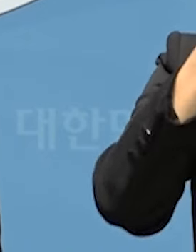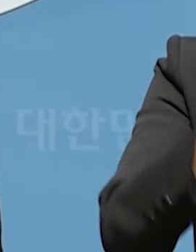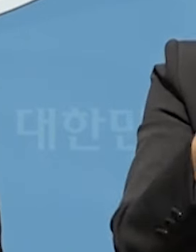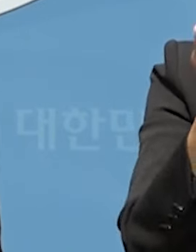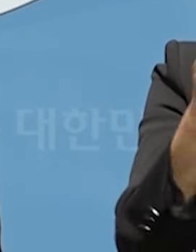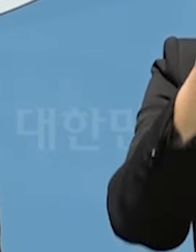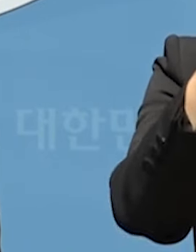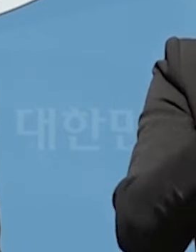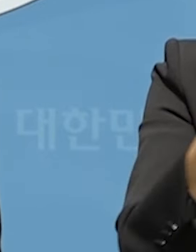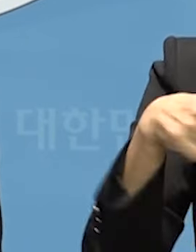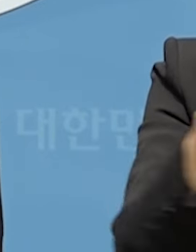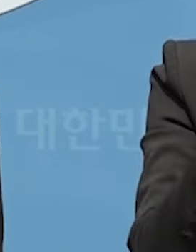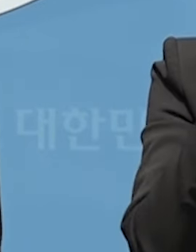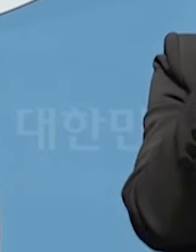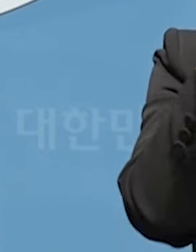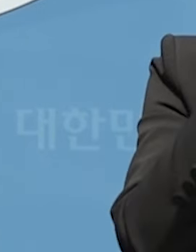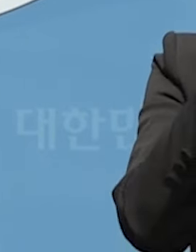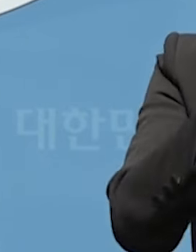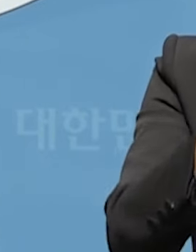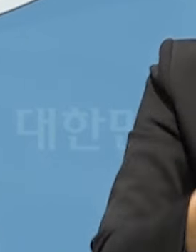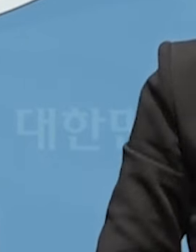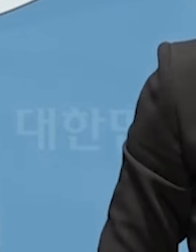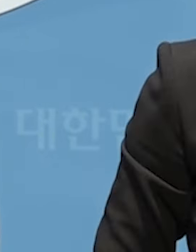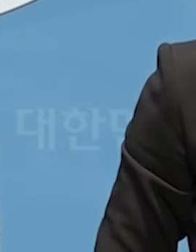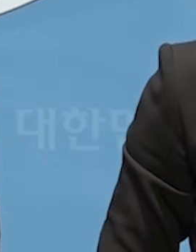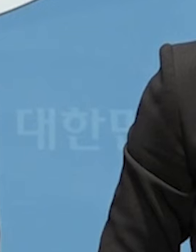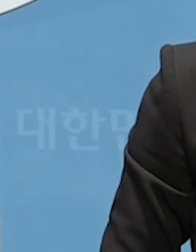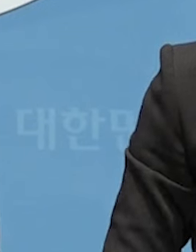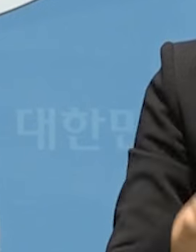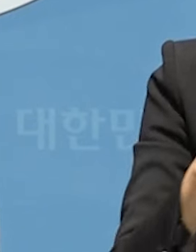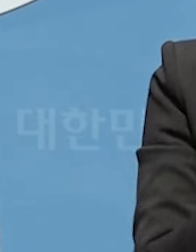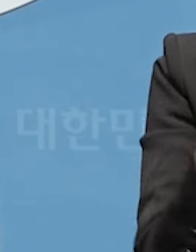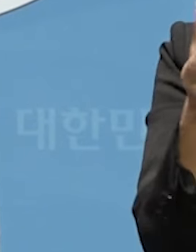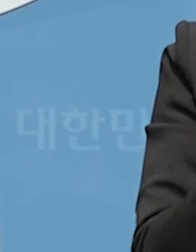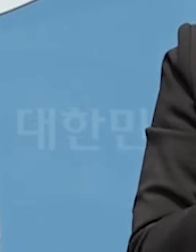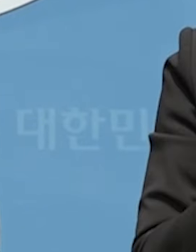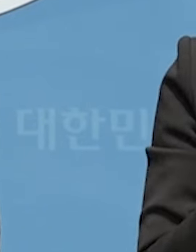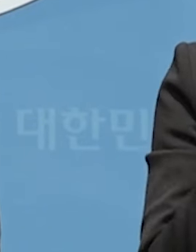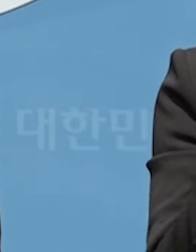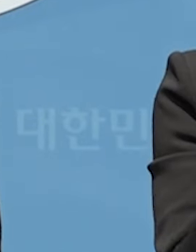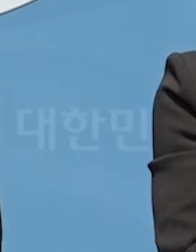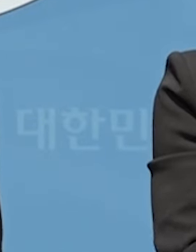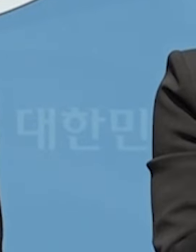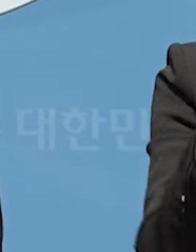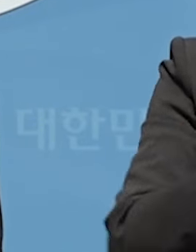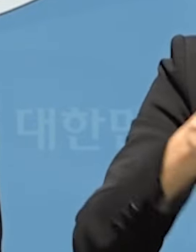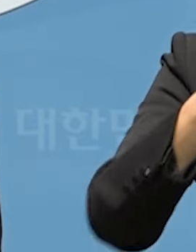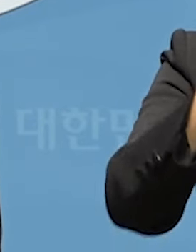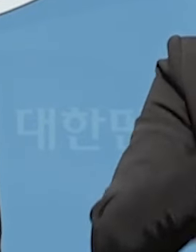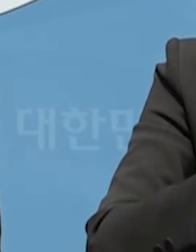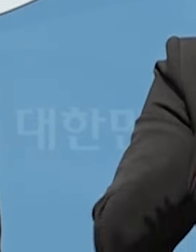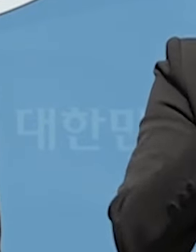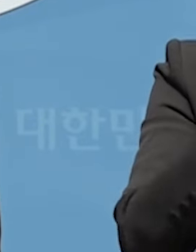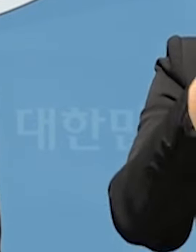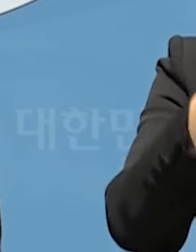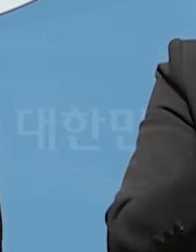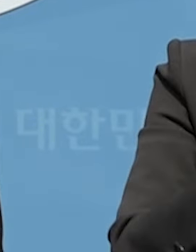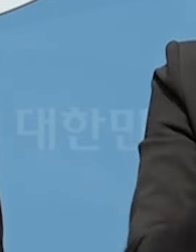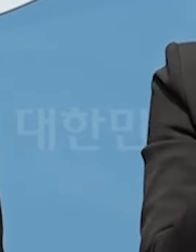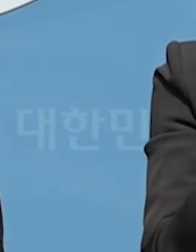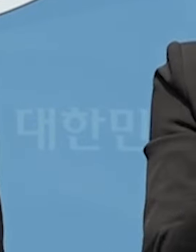위해 같이 힘써 주실 것을 부탁드립니다 임차인 보호와 공정한 거래질서 확립을 목표로 한 본